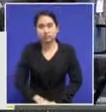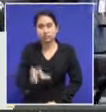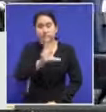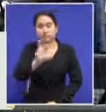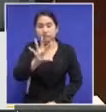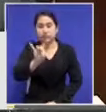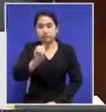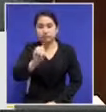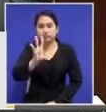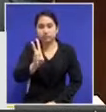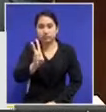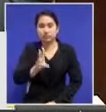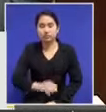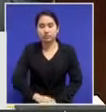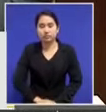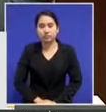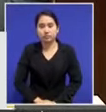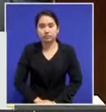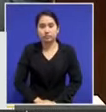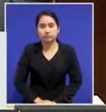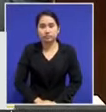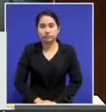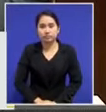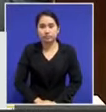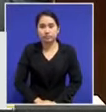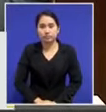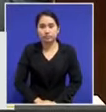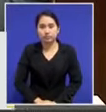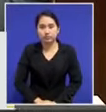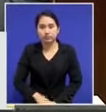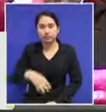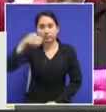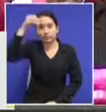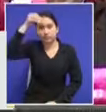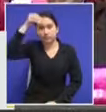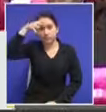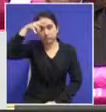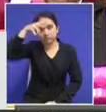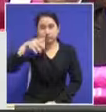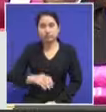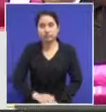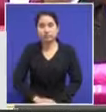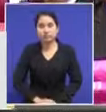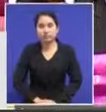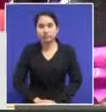386นายเพชรวัฒน์วัฒนพงศ์สิริกุล นายธนาธรจึงรุ่งเรืองกิจครับ